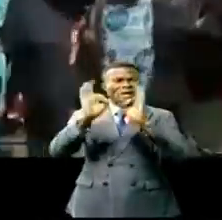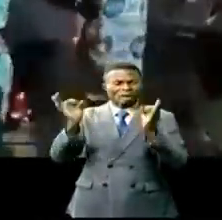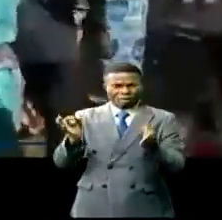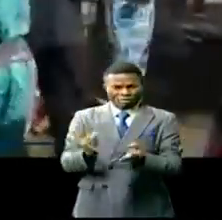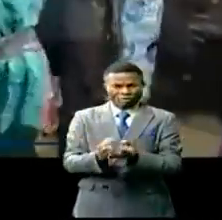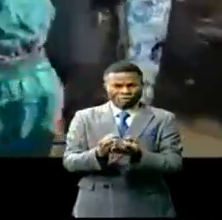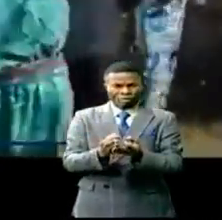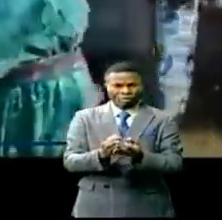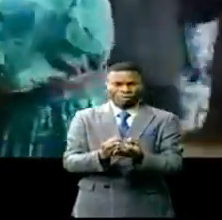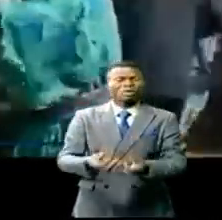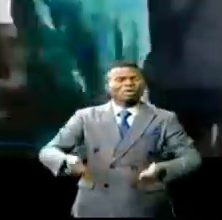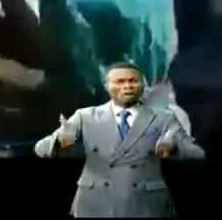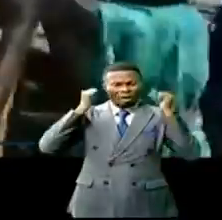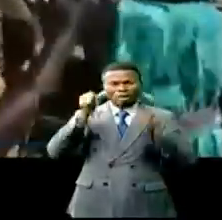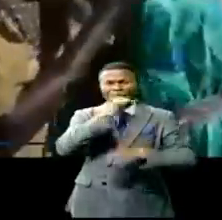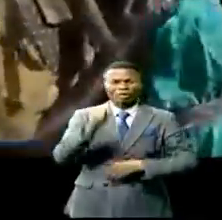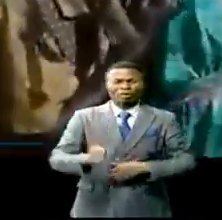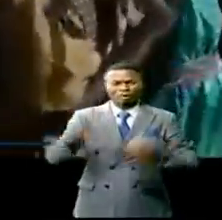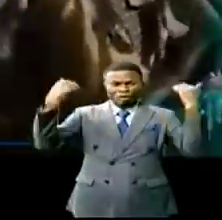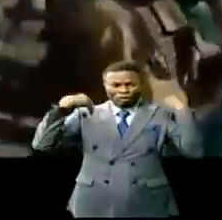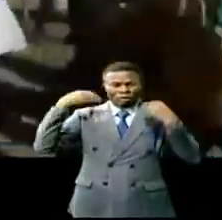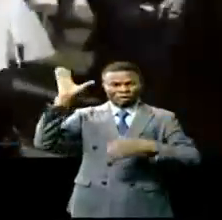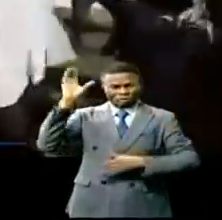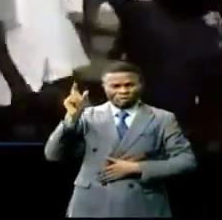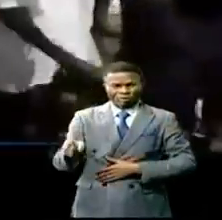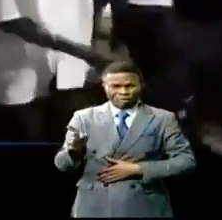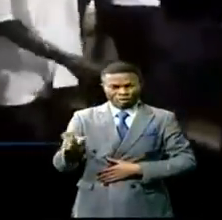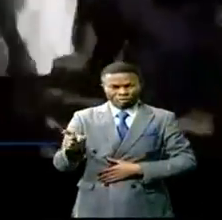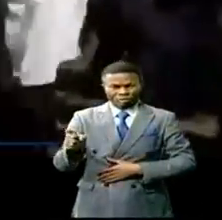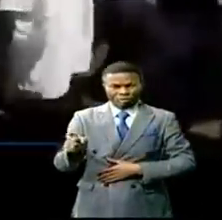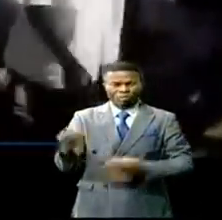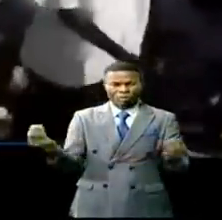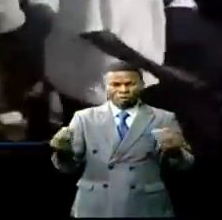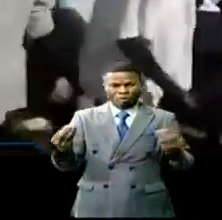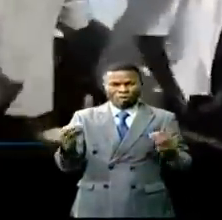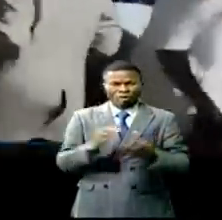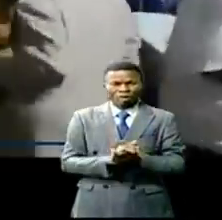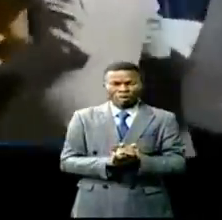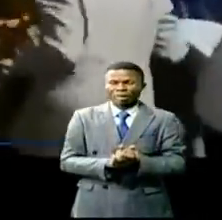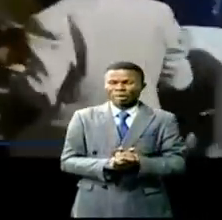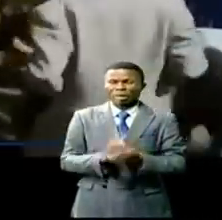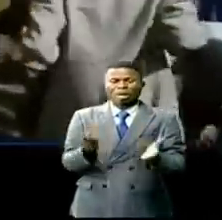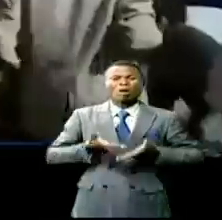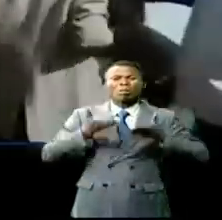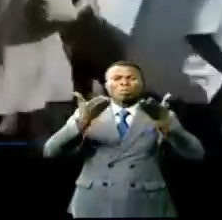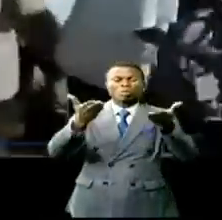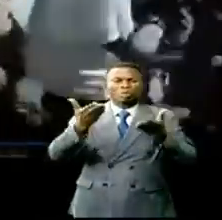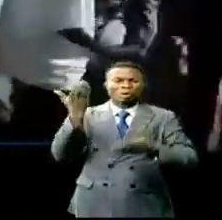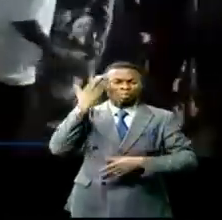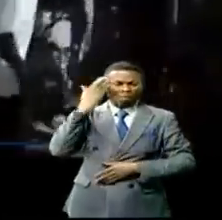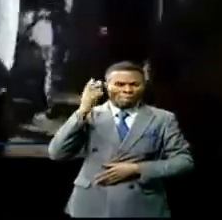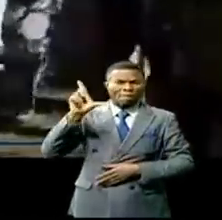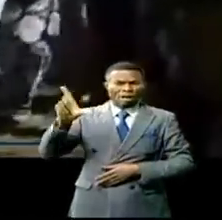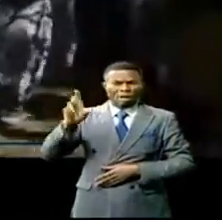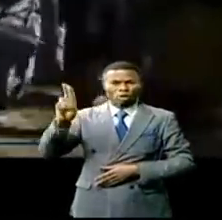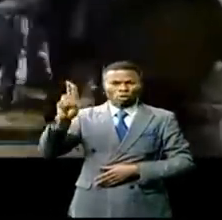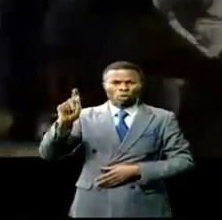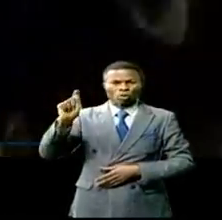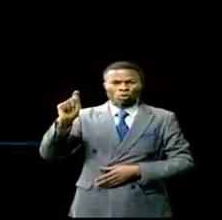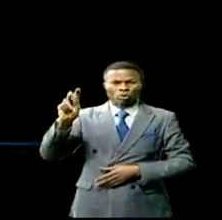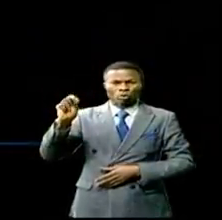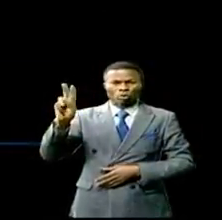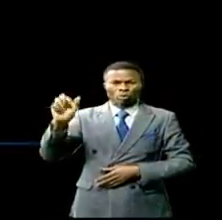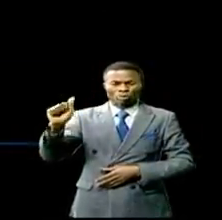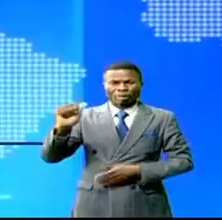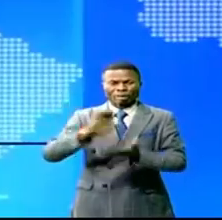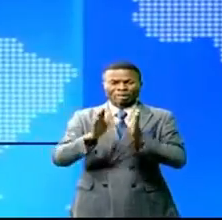fournit la sienne ces deux coupes des coupes mois s'est décidé à me proposer mais ses buts pour rien et comme ceux